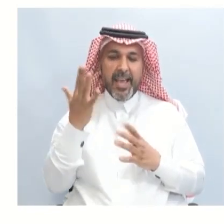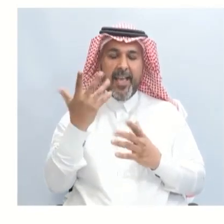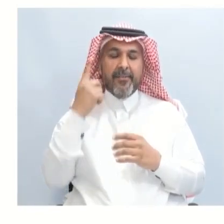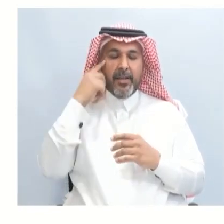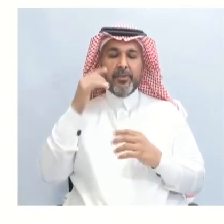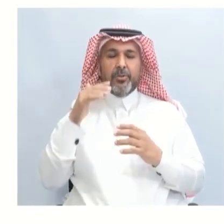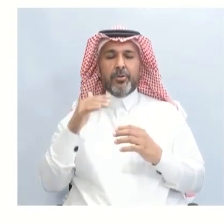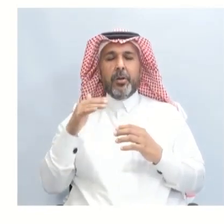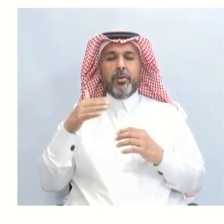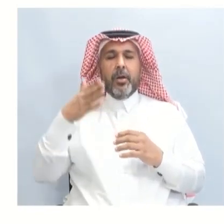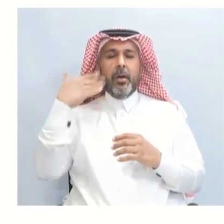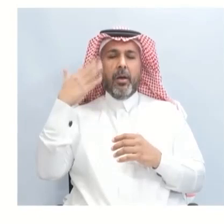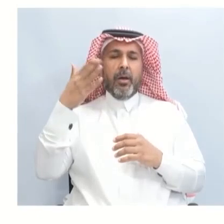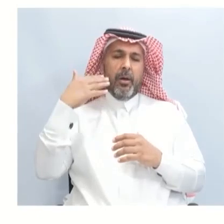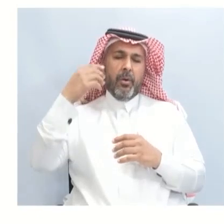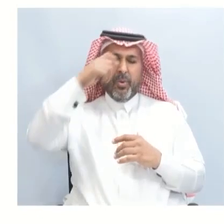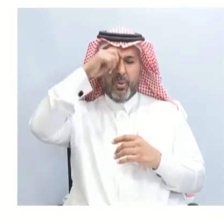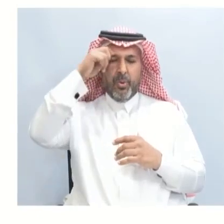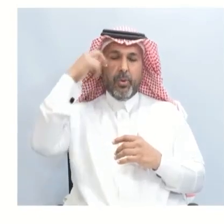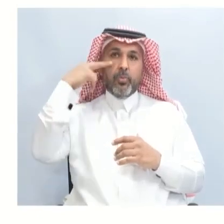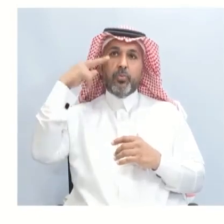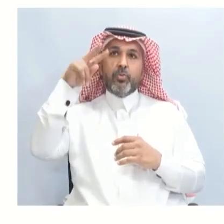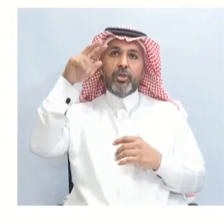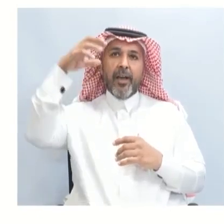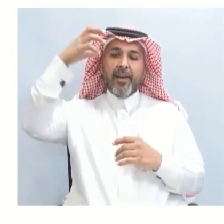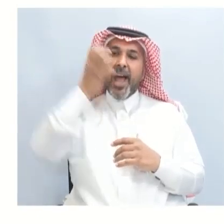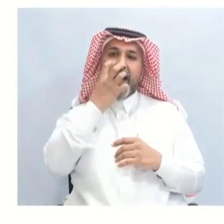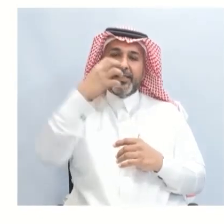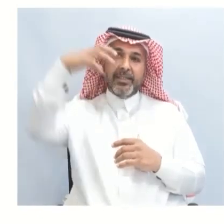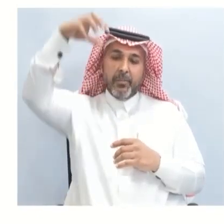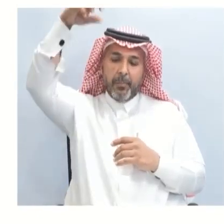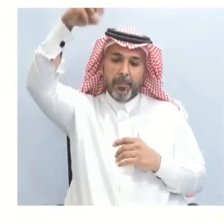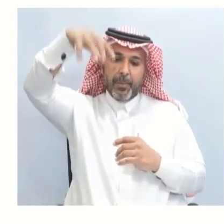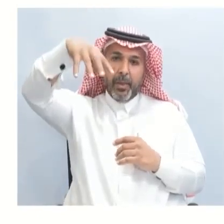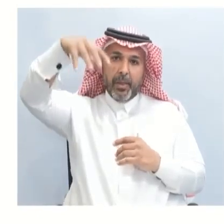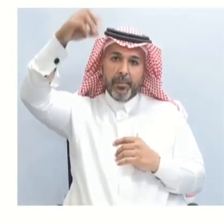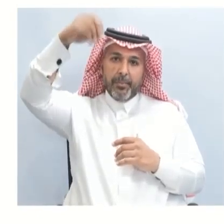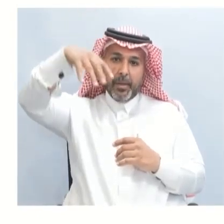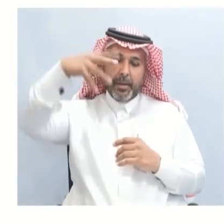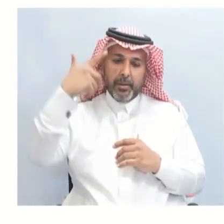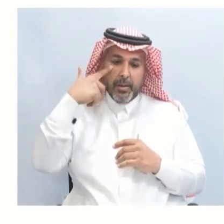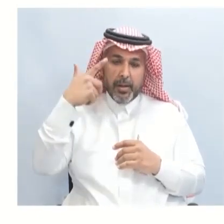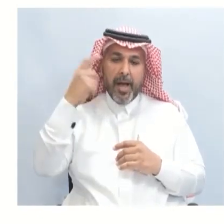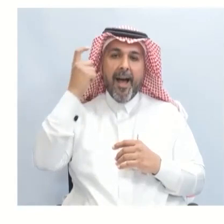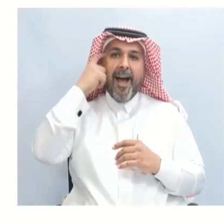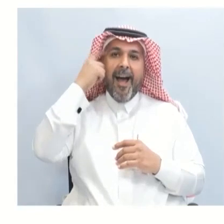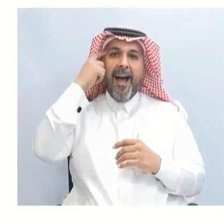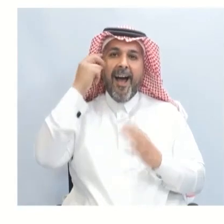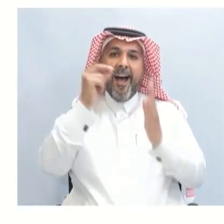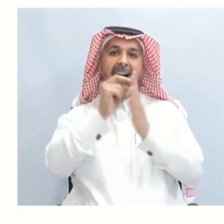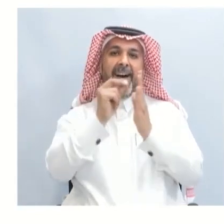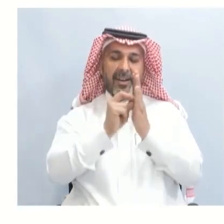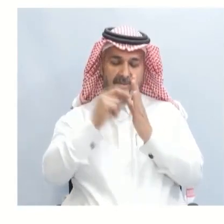بقانون اخر رابع فبالتالي كم قانون لنيوتن سبق لك دراسته انا درست ثلاثه قوانين في اول